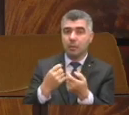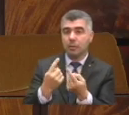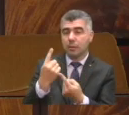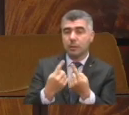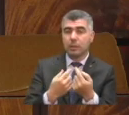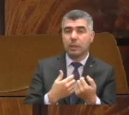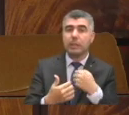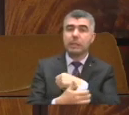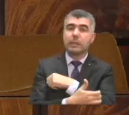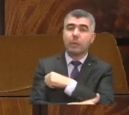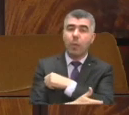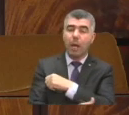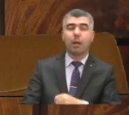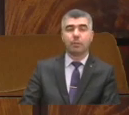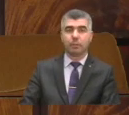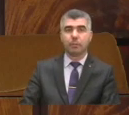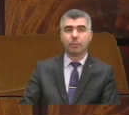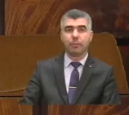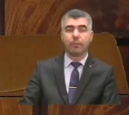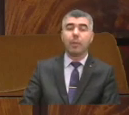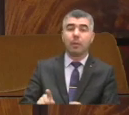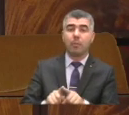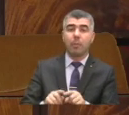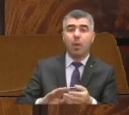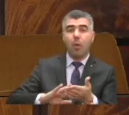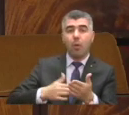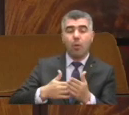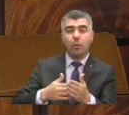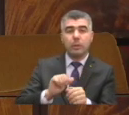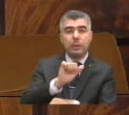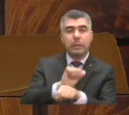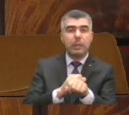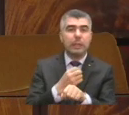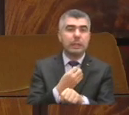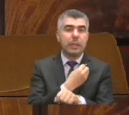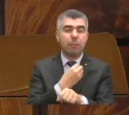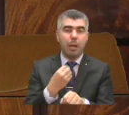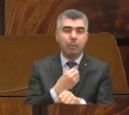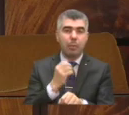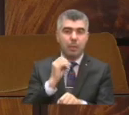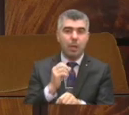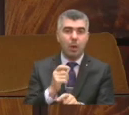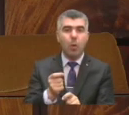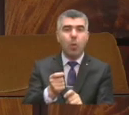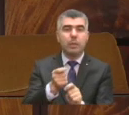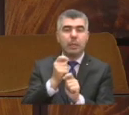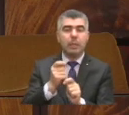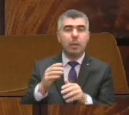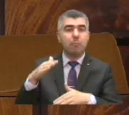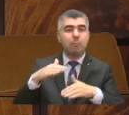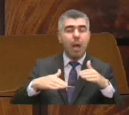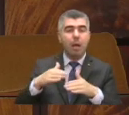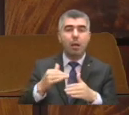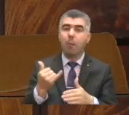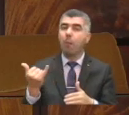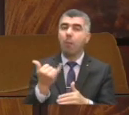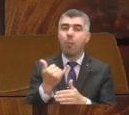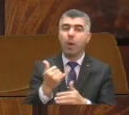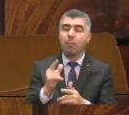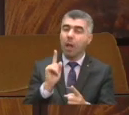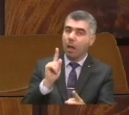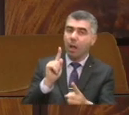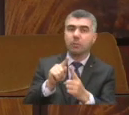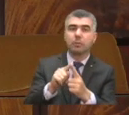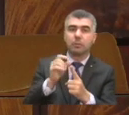صويرة. ثالثا توفير الحماية الاجتماعية للصيادة لأن أغلبهم يقضي وقتهم كله في البحر ولا يعرفون ما